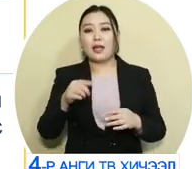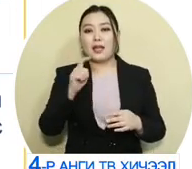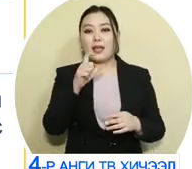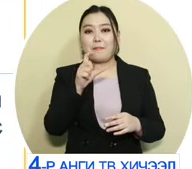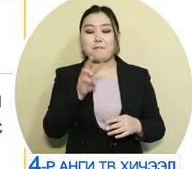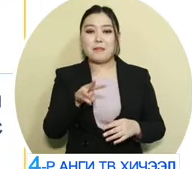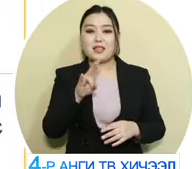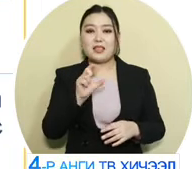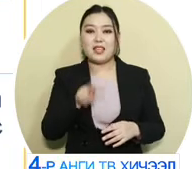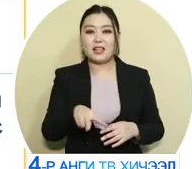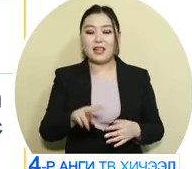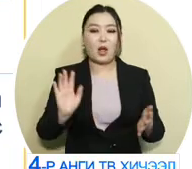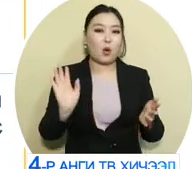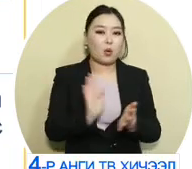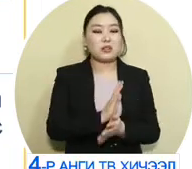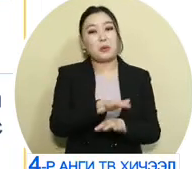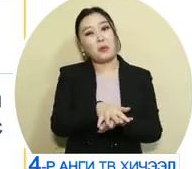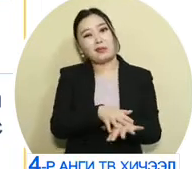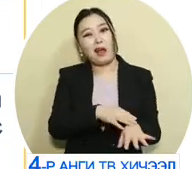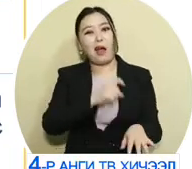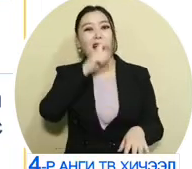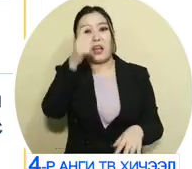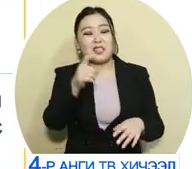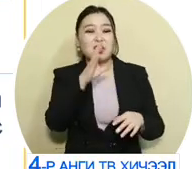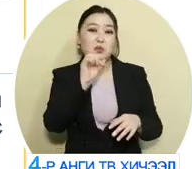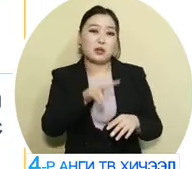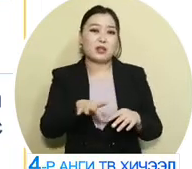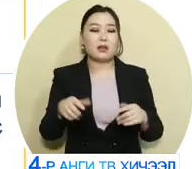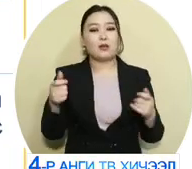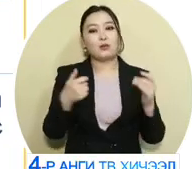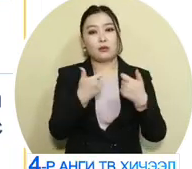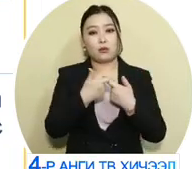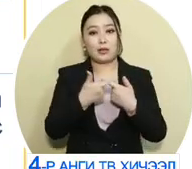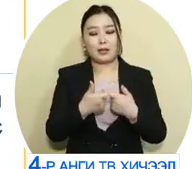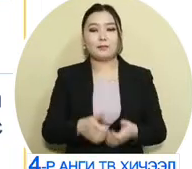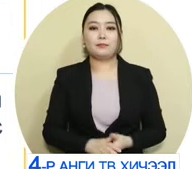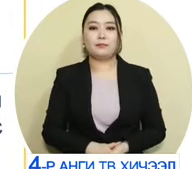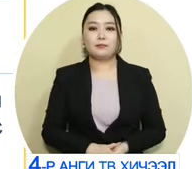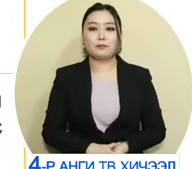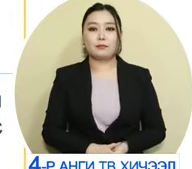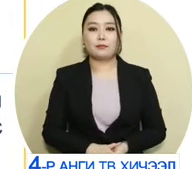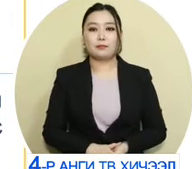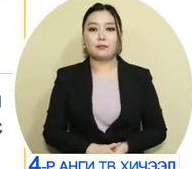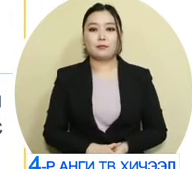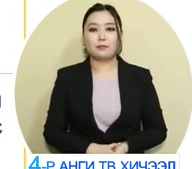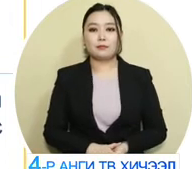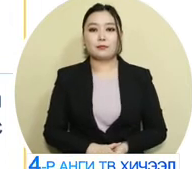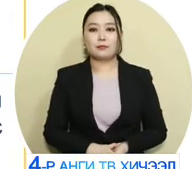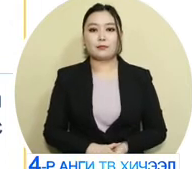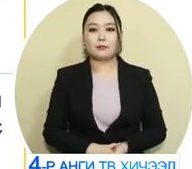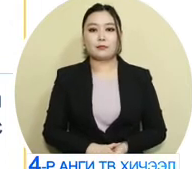явц бүхэн маань тухайн шүлгийн утга санааг илэрхийлэхэд маш их хэрэг болдог байх нэ. Тэгэхээр